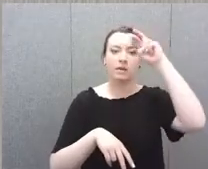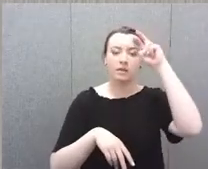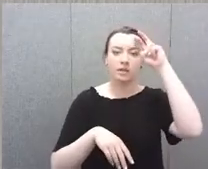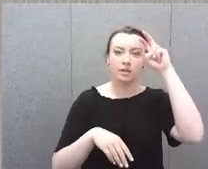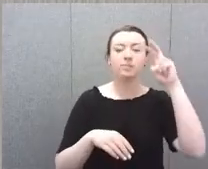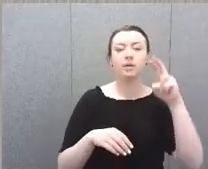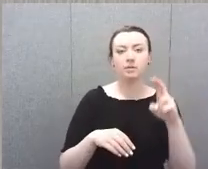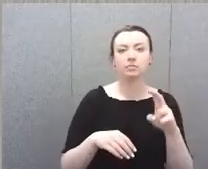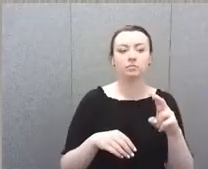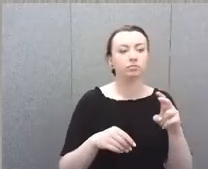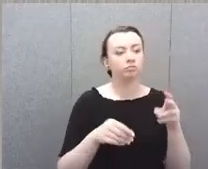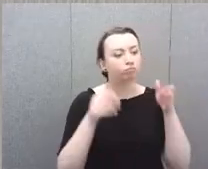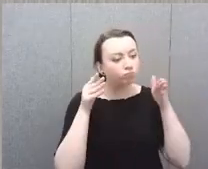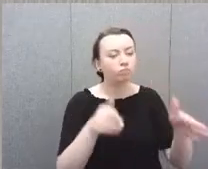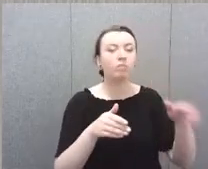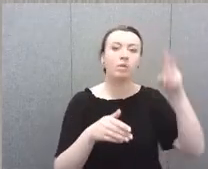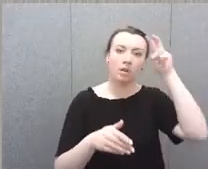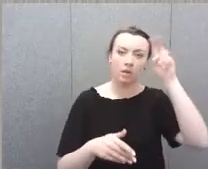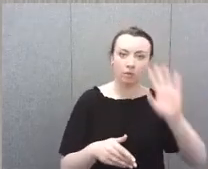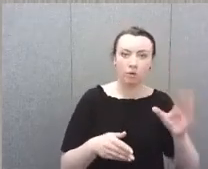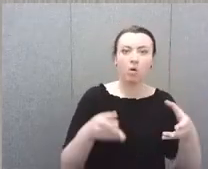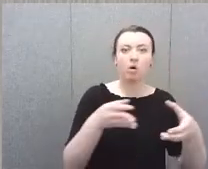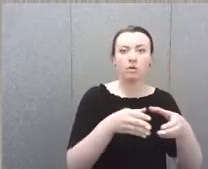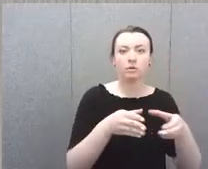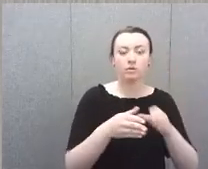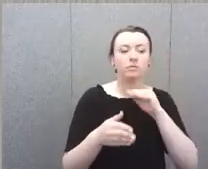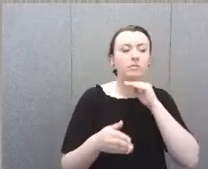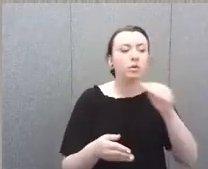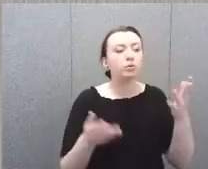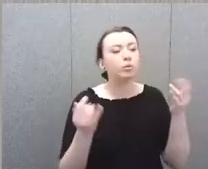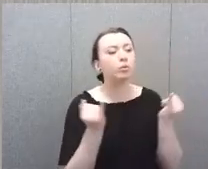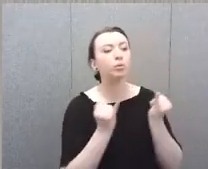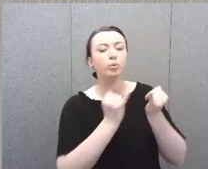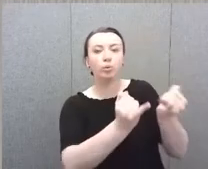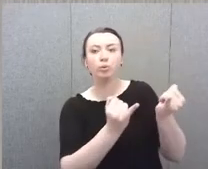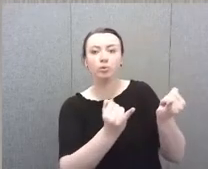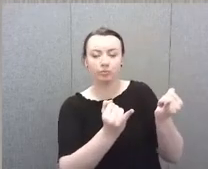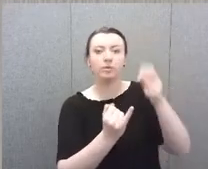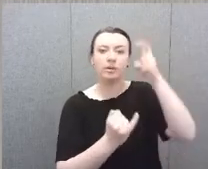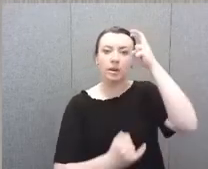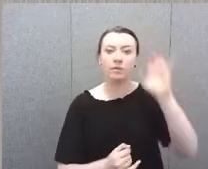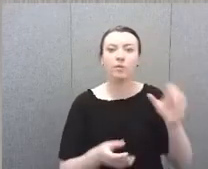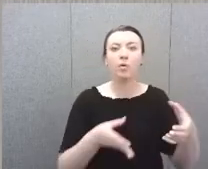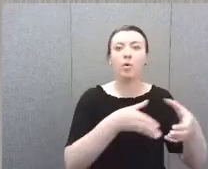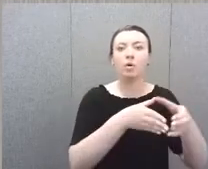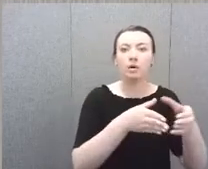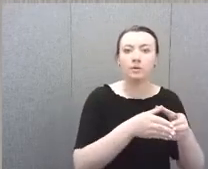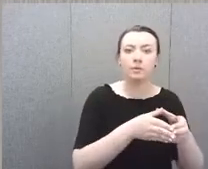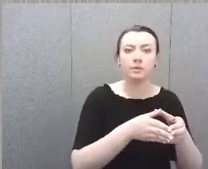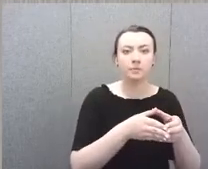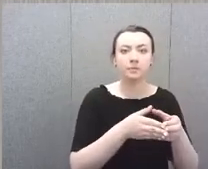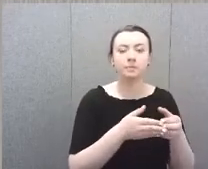другие рычаги, которые будут хорошим подспорьем также и неправительственным организациям.